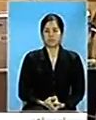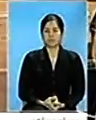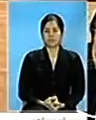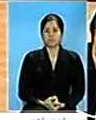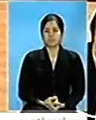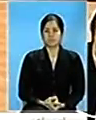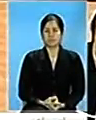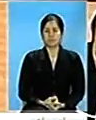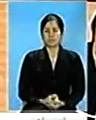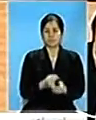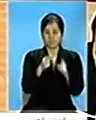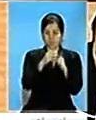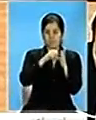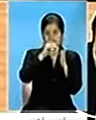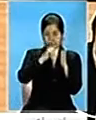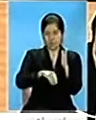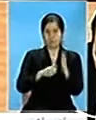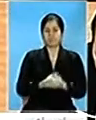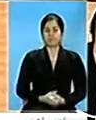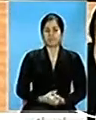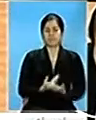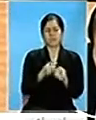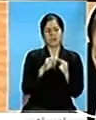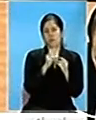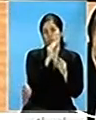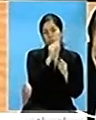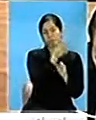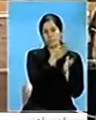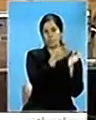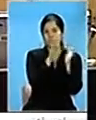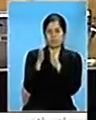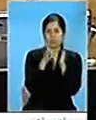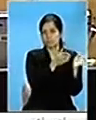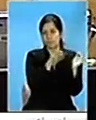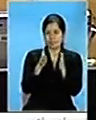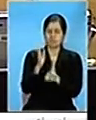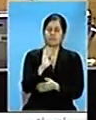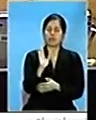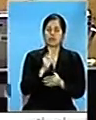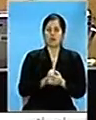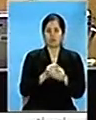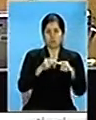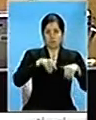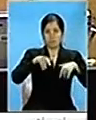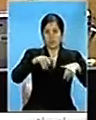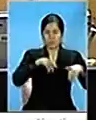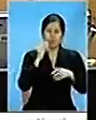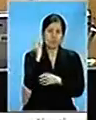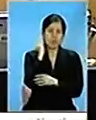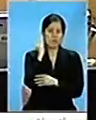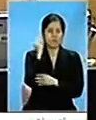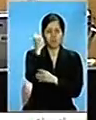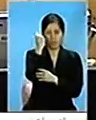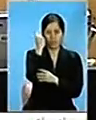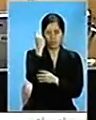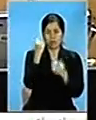ท่านต้องถอนแล้วก็ไม่ต้องไปพาดพิงกันต่อก็ต้องเห็นว่าฝ่ายไหนเนี่ยยังไงประชาชนฟังวิทยุอยู่นะครับตอนนี้เร